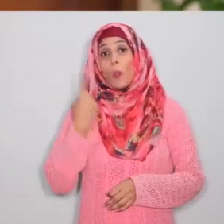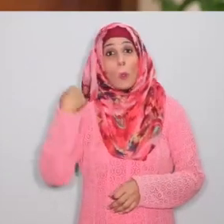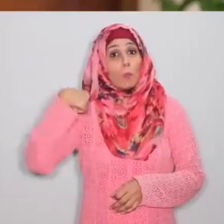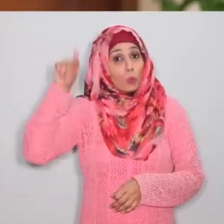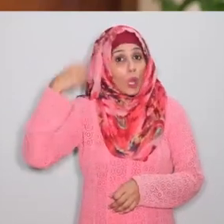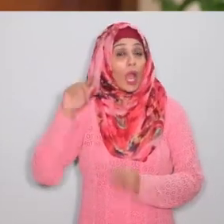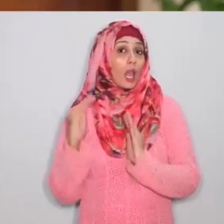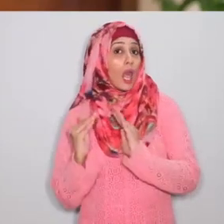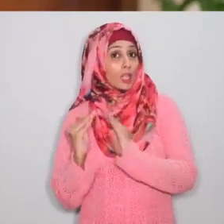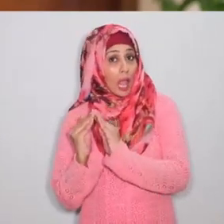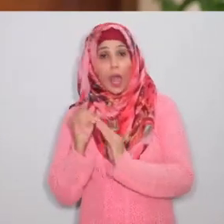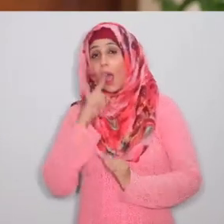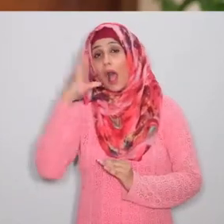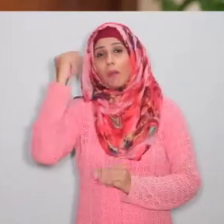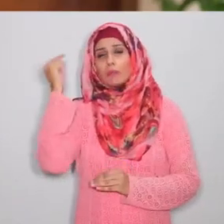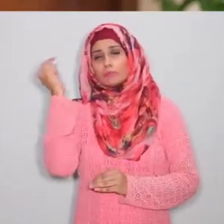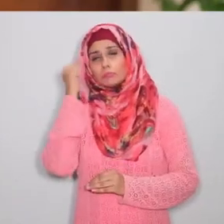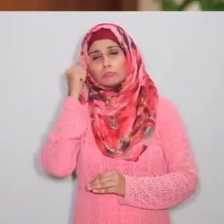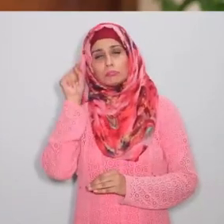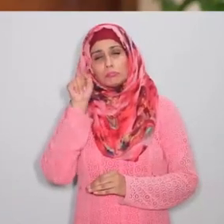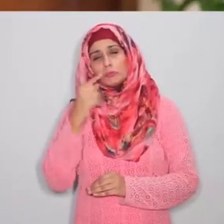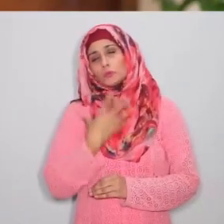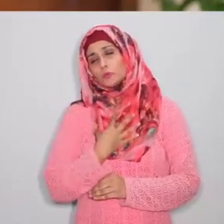की और अम्मी की बहुत याद आ रही थी।